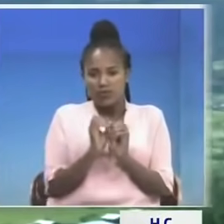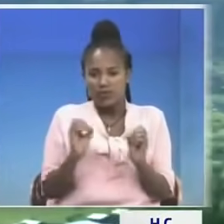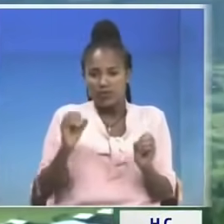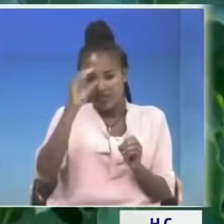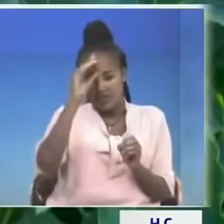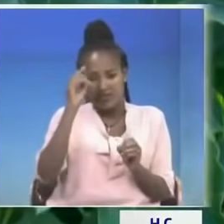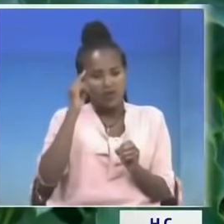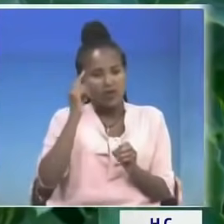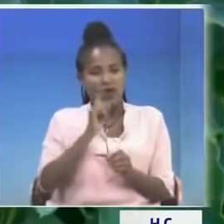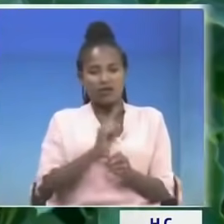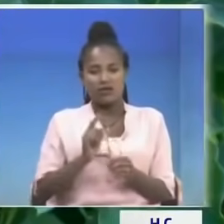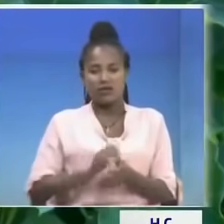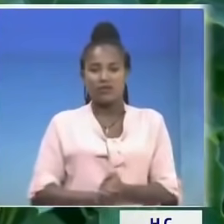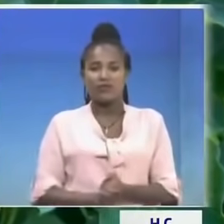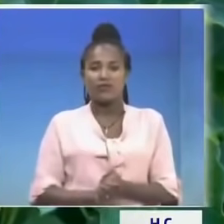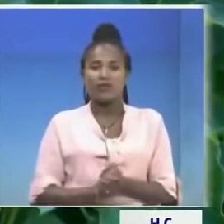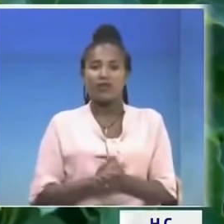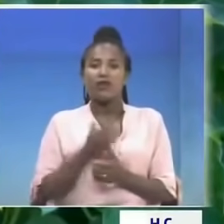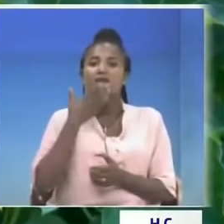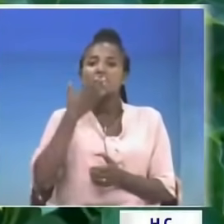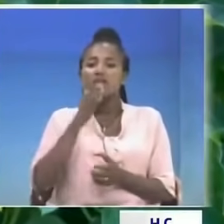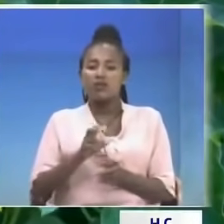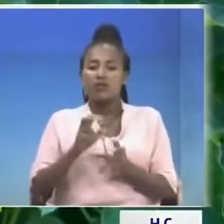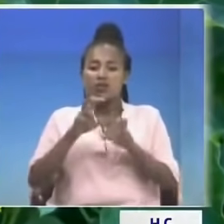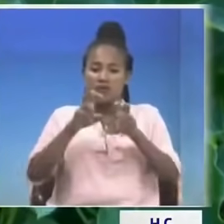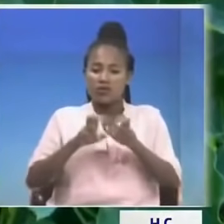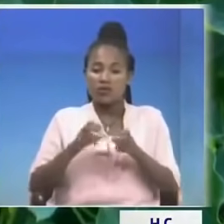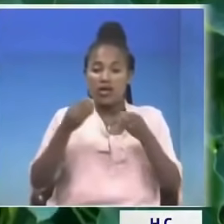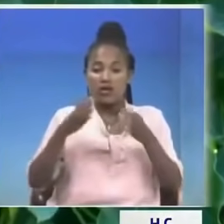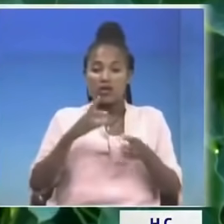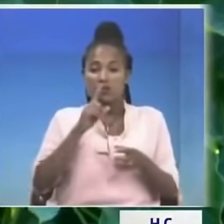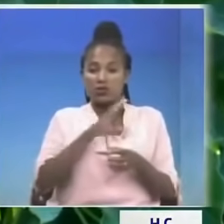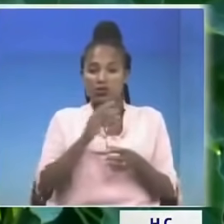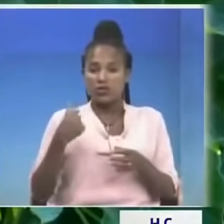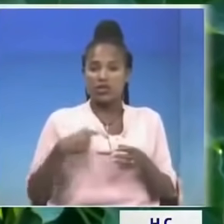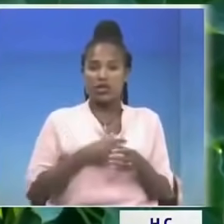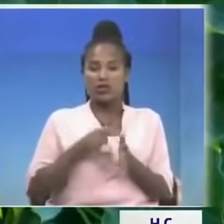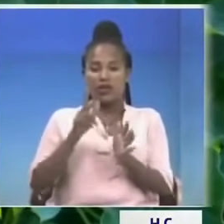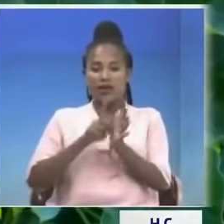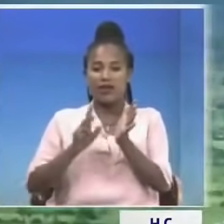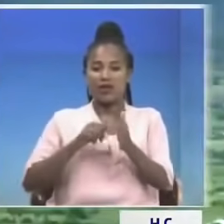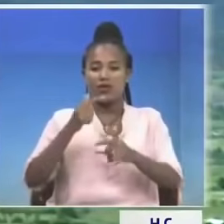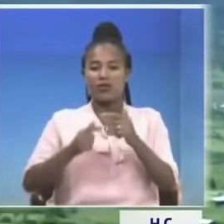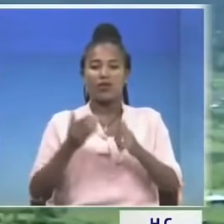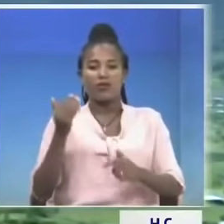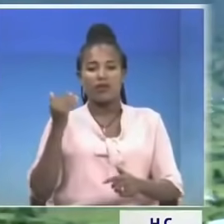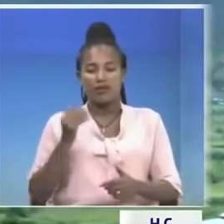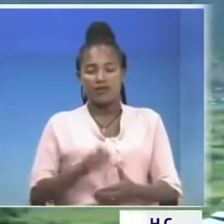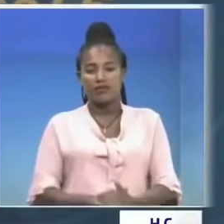ሩህ አያዝኑ። ክው ያሉ ጉዲዎች አተውን ነው እንጂ እኛንም ቀትለውን ይሄዱ ነበረ።